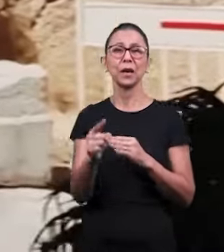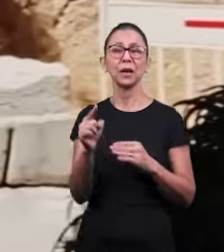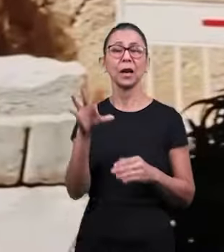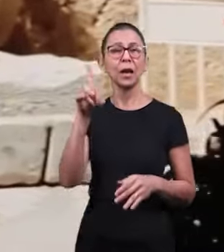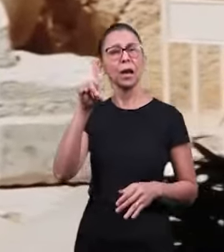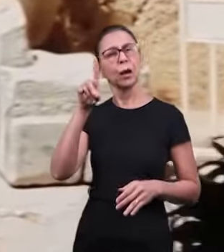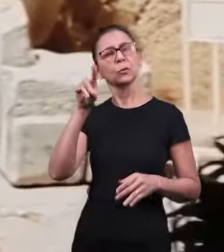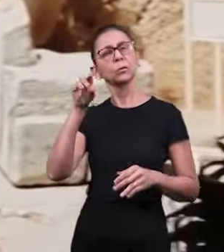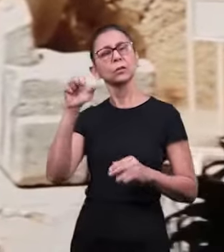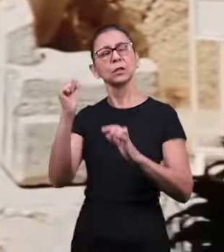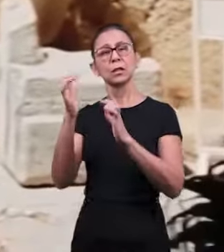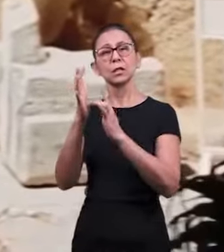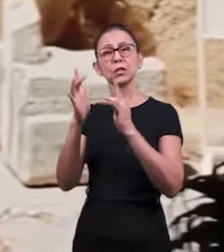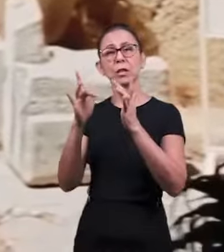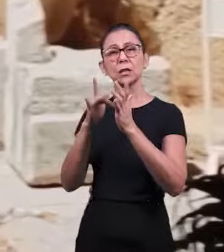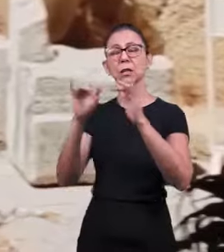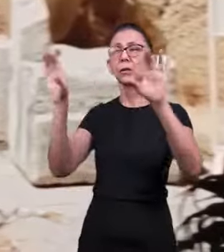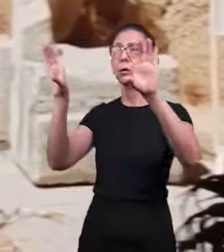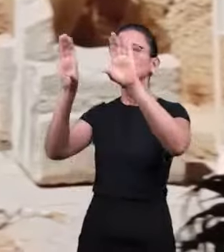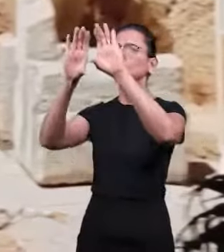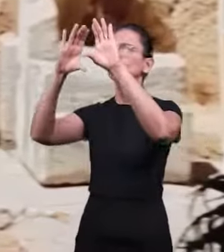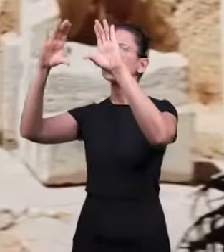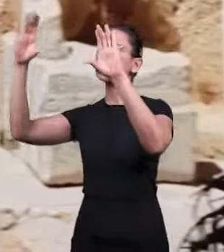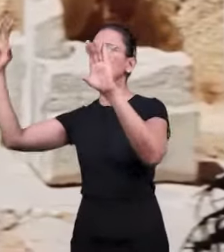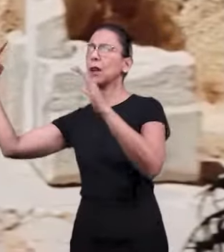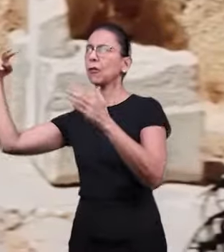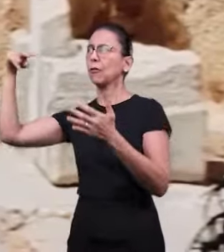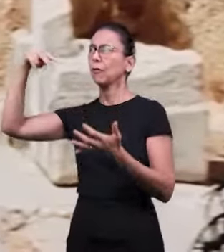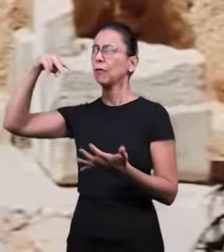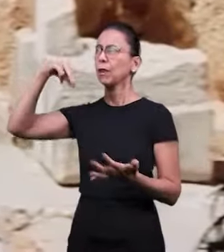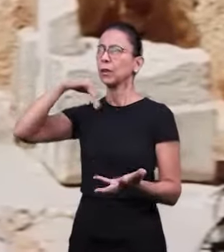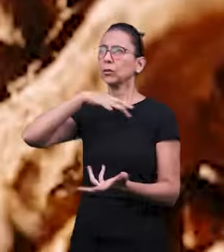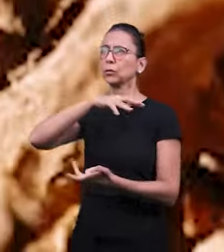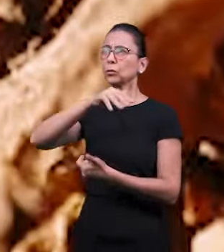Иисус мой принес несравненную любовь, умерев,